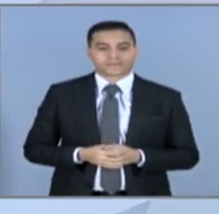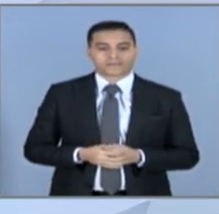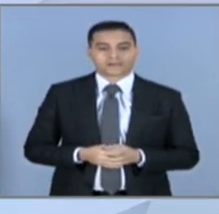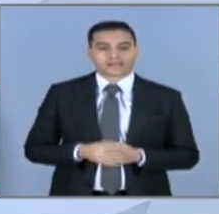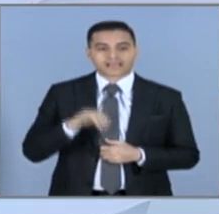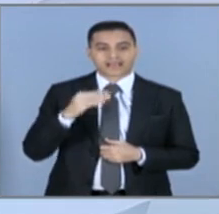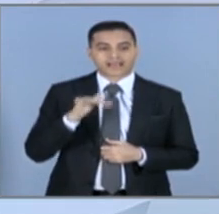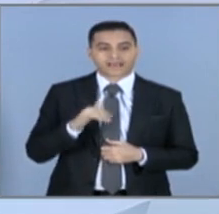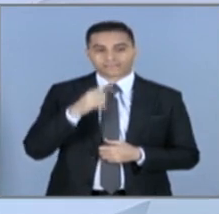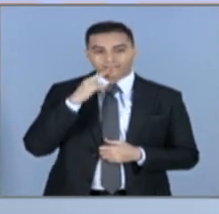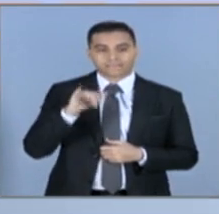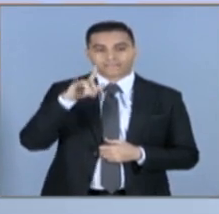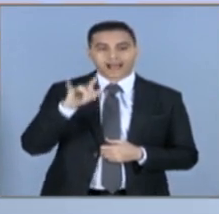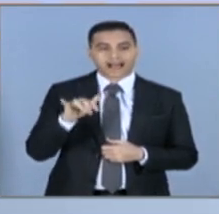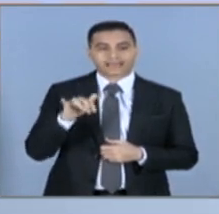يحيى. مالي؟